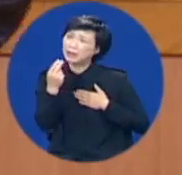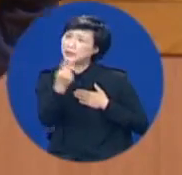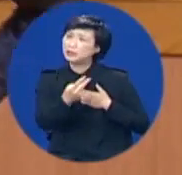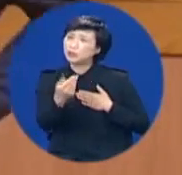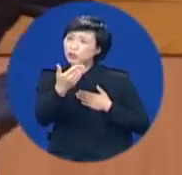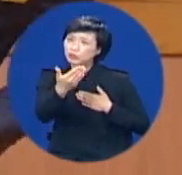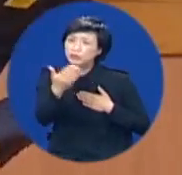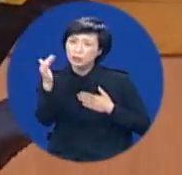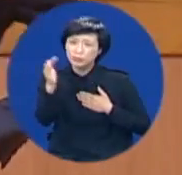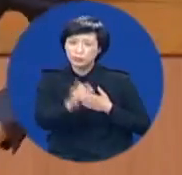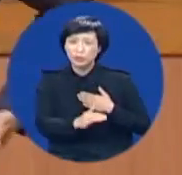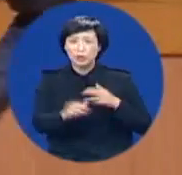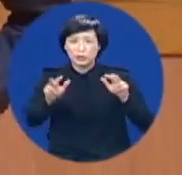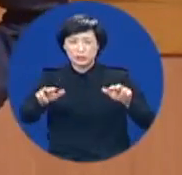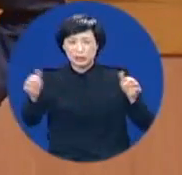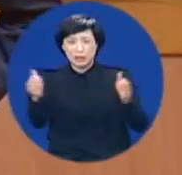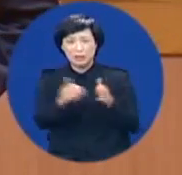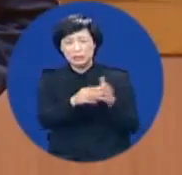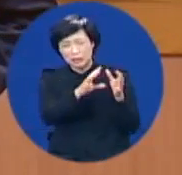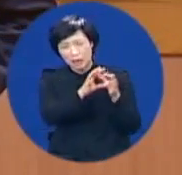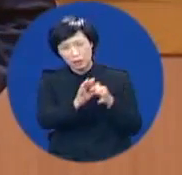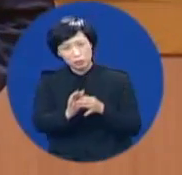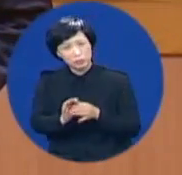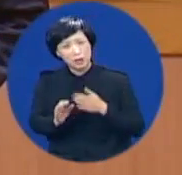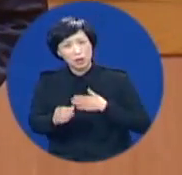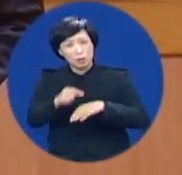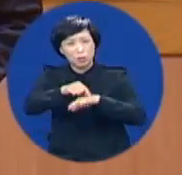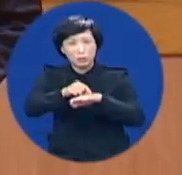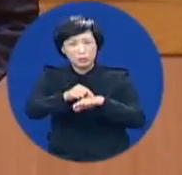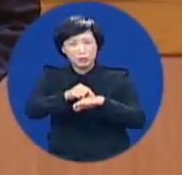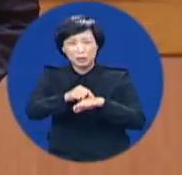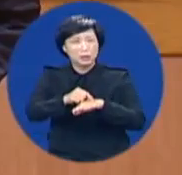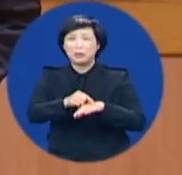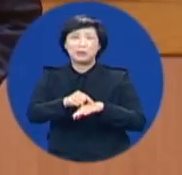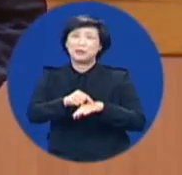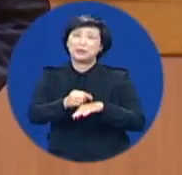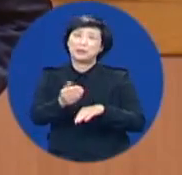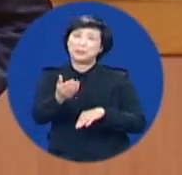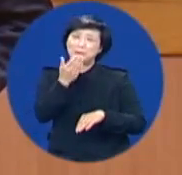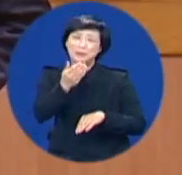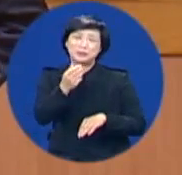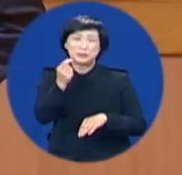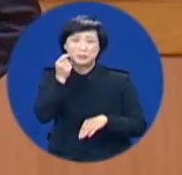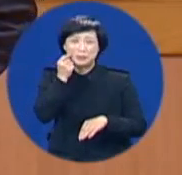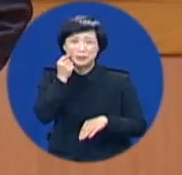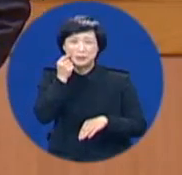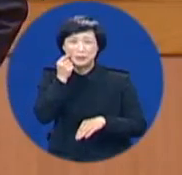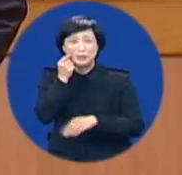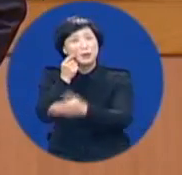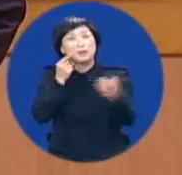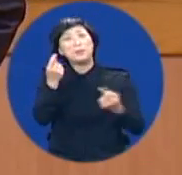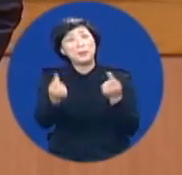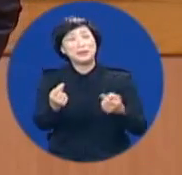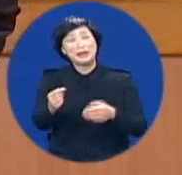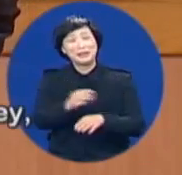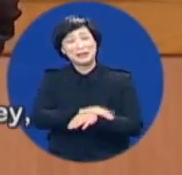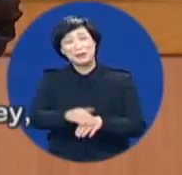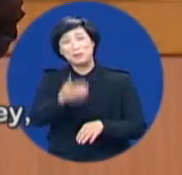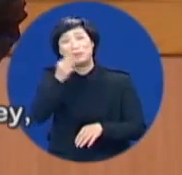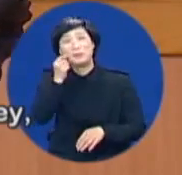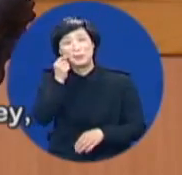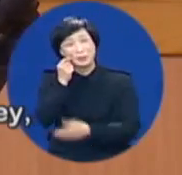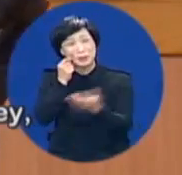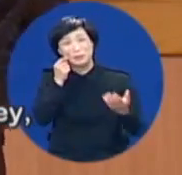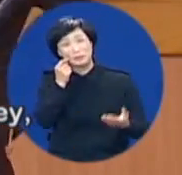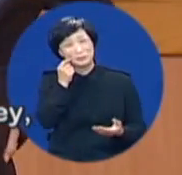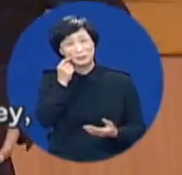2009년도부터 지금까지 고기를 못 먹어본 사람이니까 얼마나 여러분보다 못 먹고 사는가를 한번 보시면